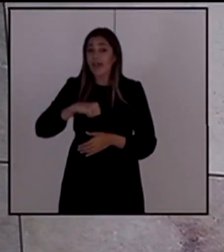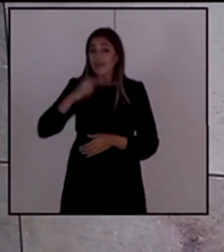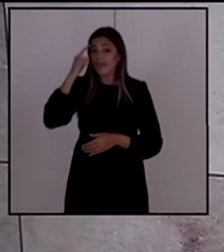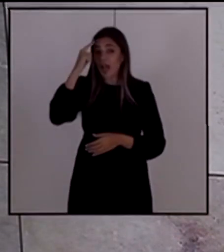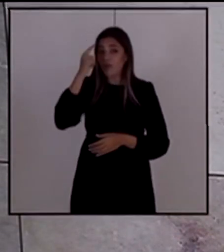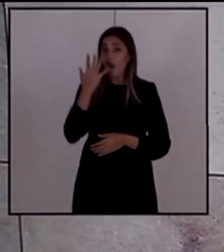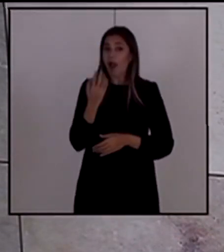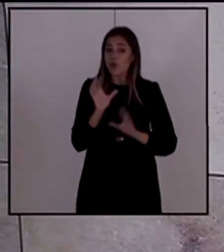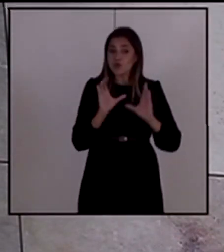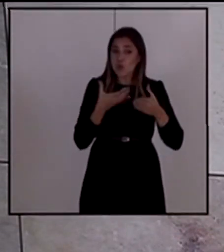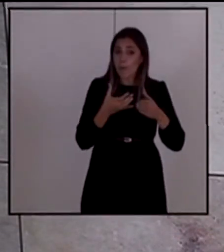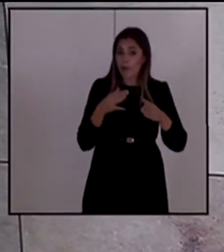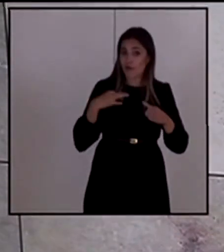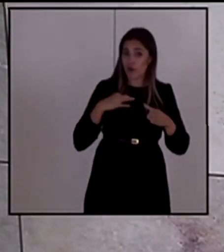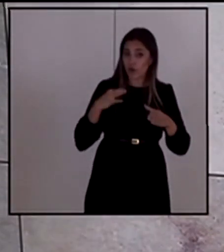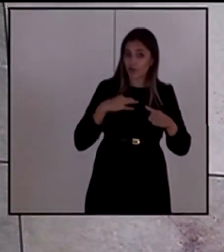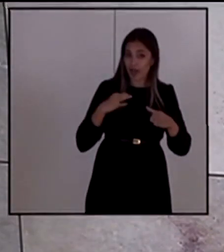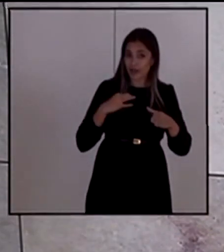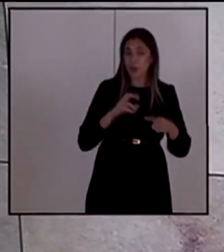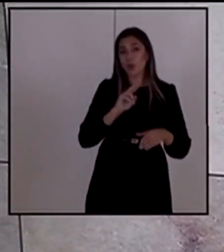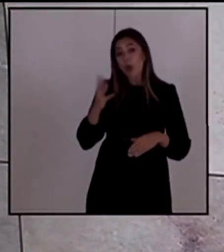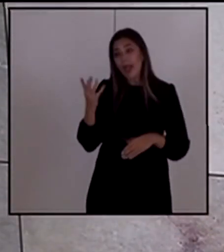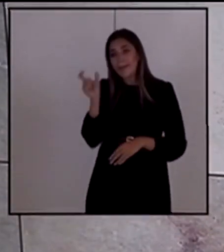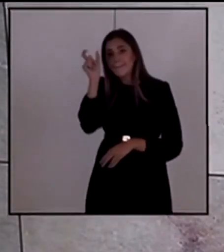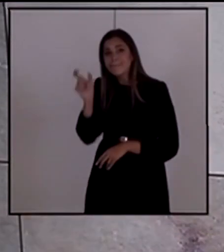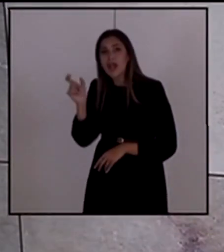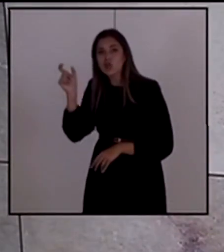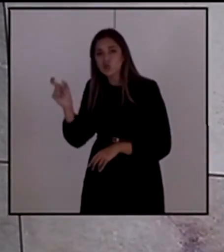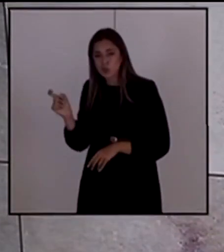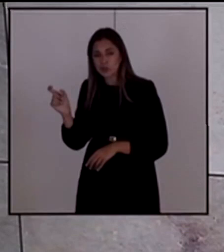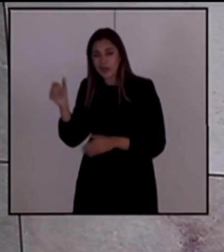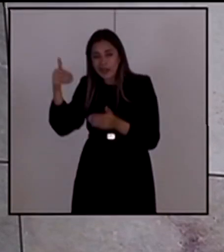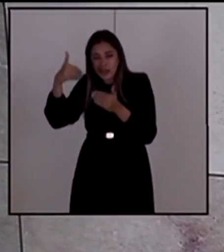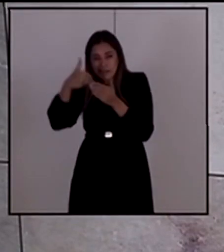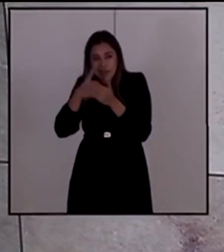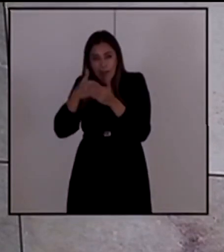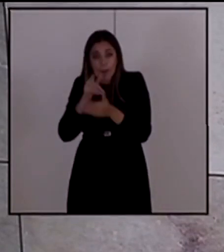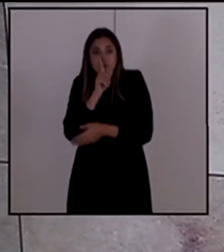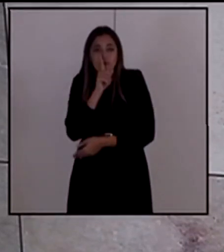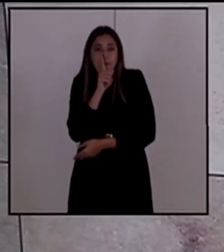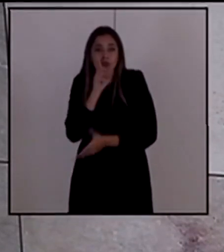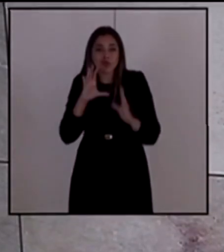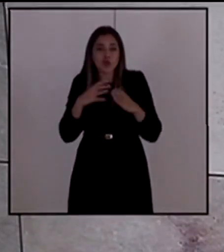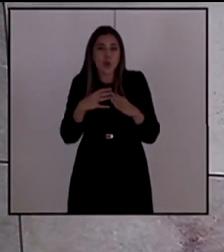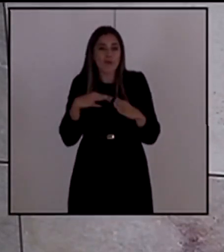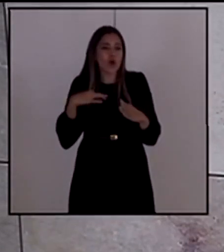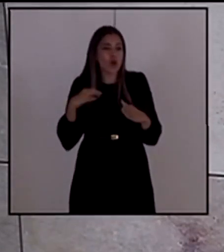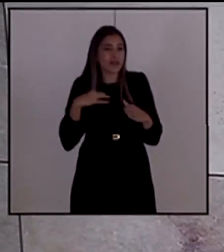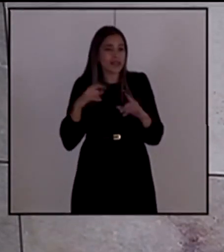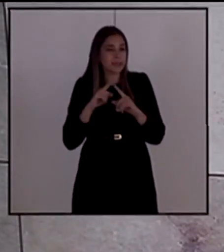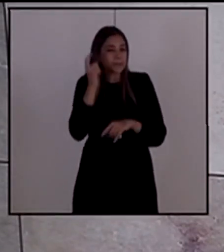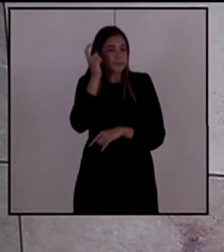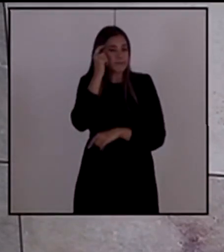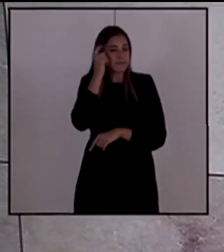volontarie u għam individwi li jieħbew taħta organizzazzjoniet volontarie li l-għantaħu mikun